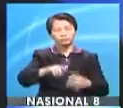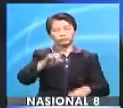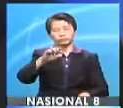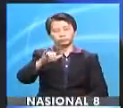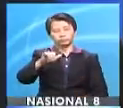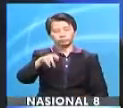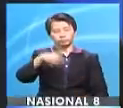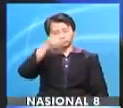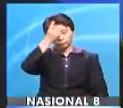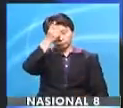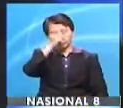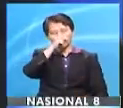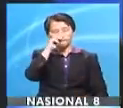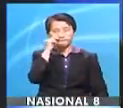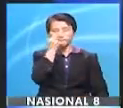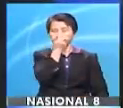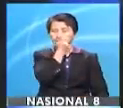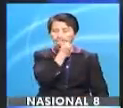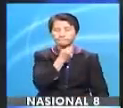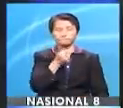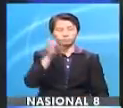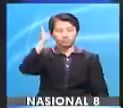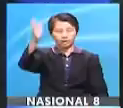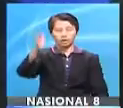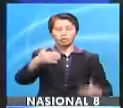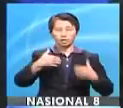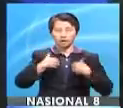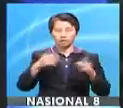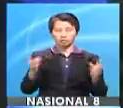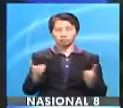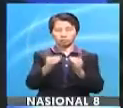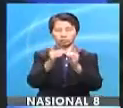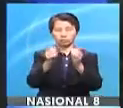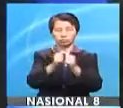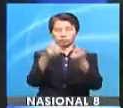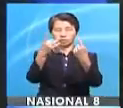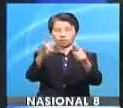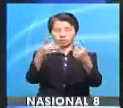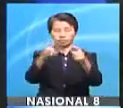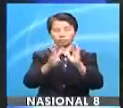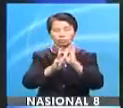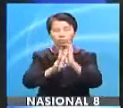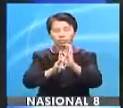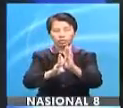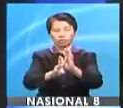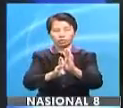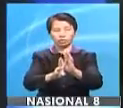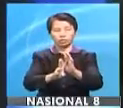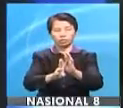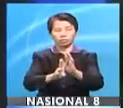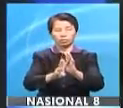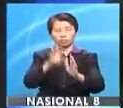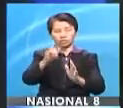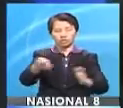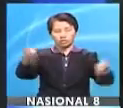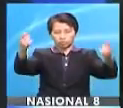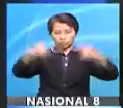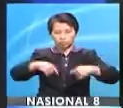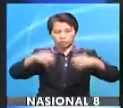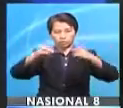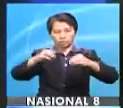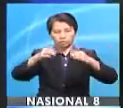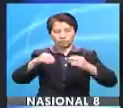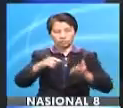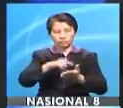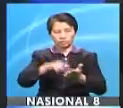Perdana Menteri Datuk Seri Najib Tun Razak dijangka akan mengadakan pertemuan dengan 18 wakil delegasi yang menghadiri mesyuarat